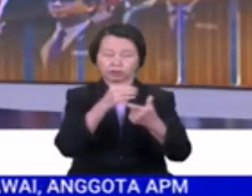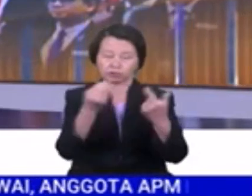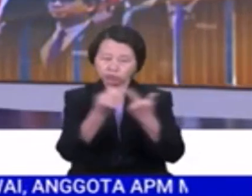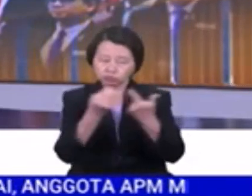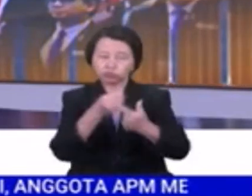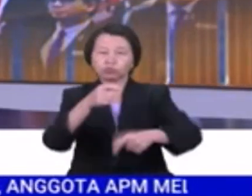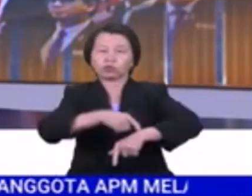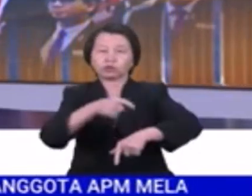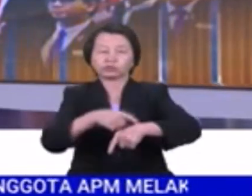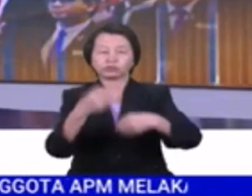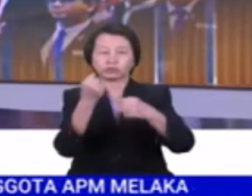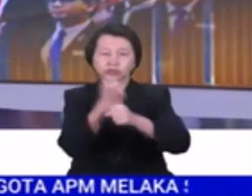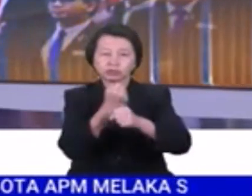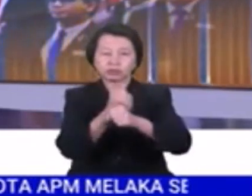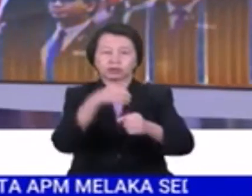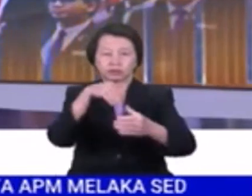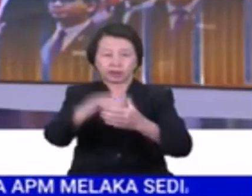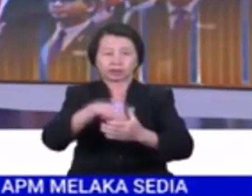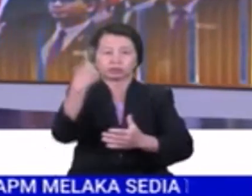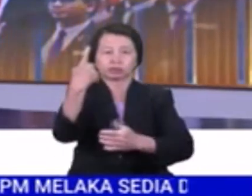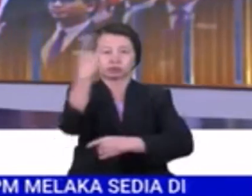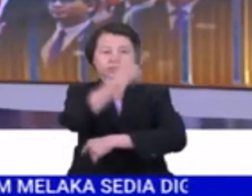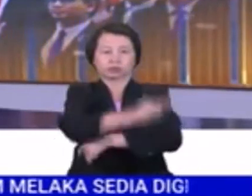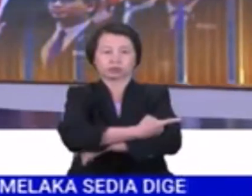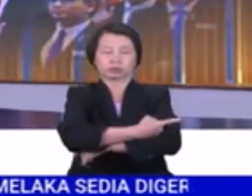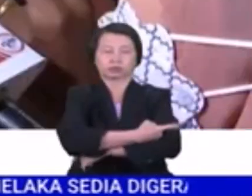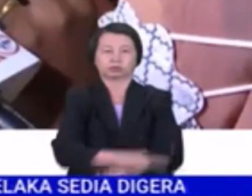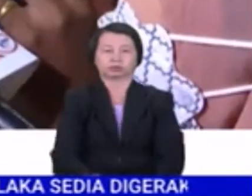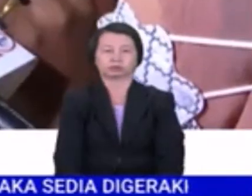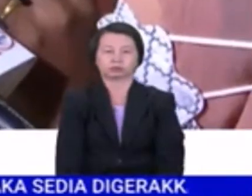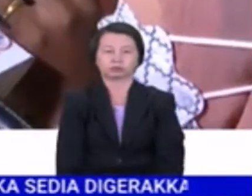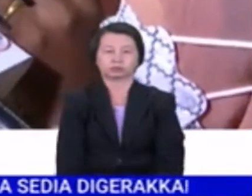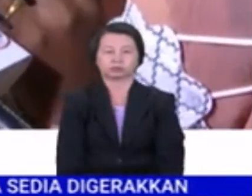jumlah waktu bekerja dalam sehari.